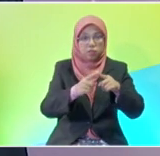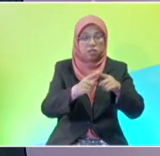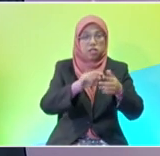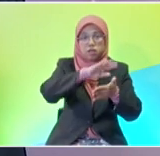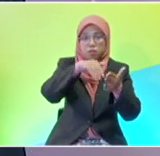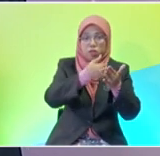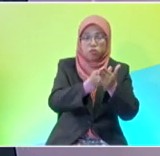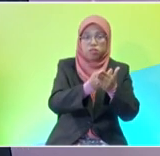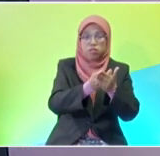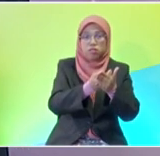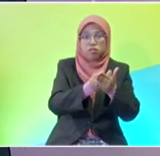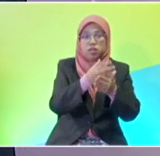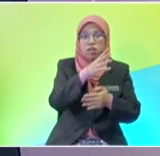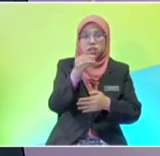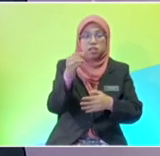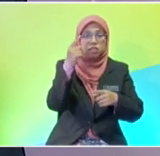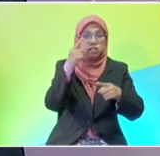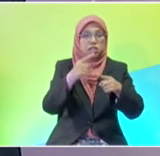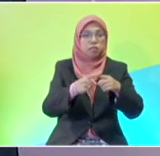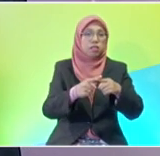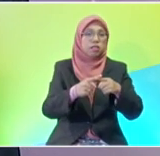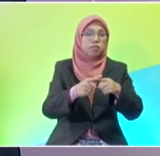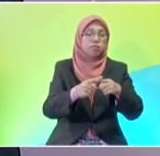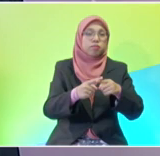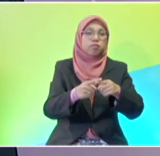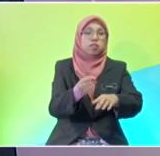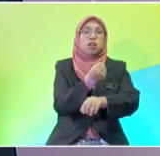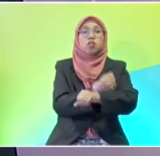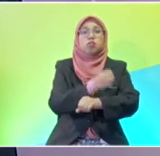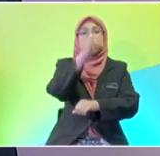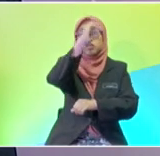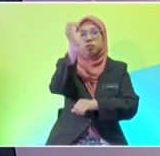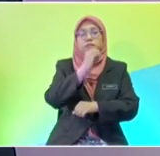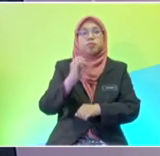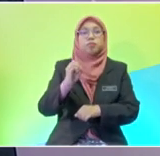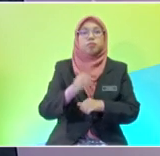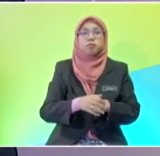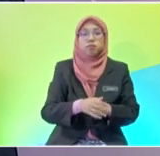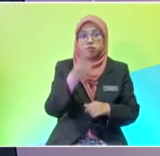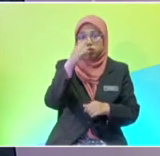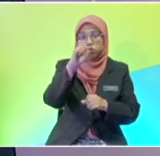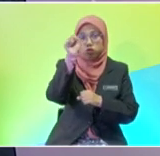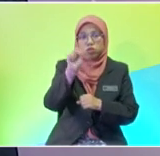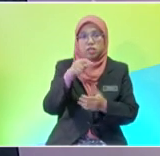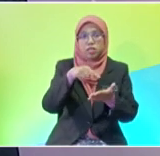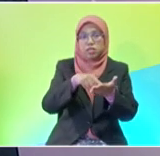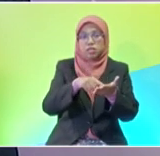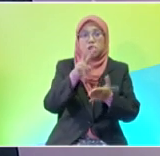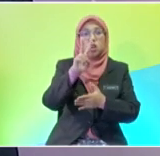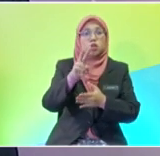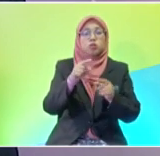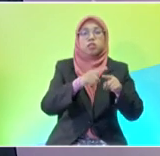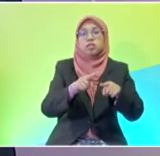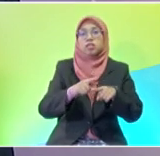dan kesilapan komision sebenarnya tapi untuk soal ini Cikgu hanya keluarkan dua jenis saja